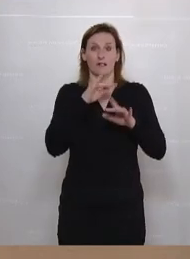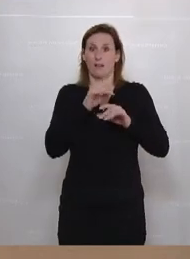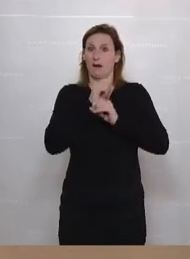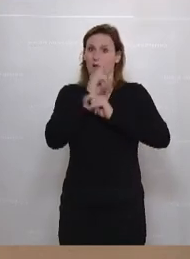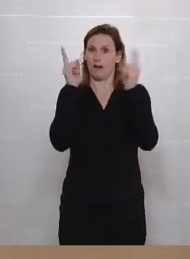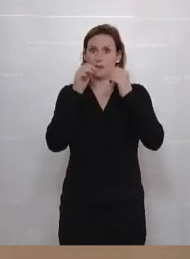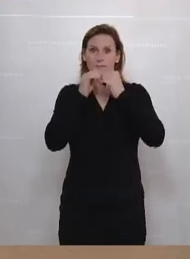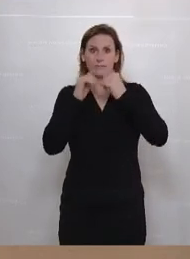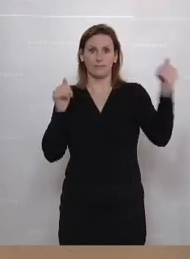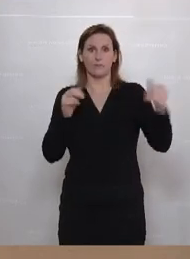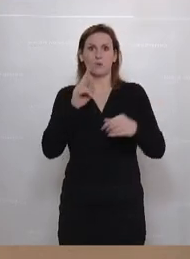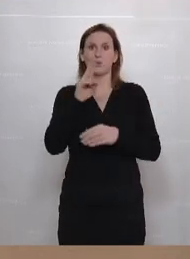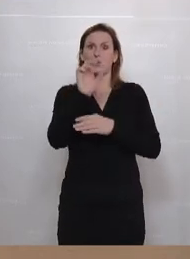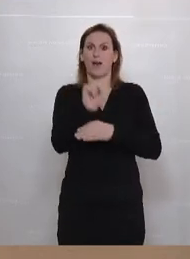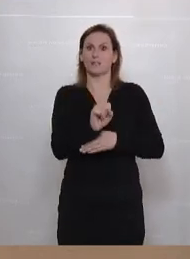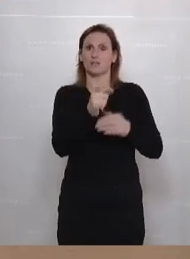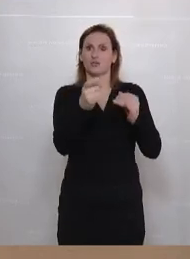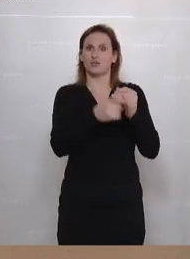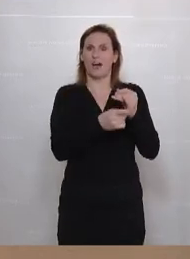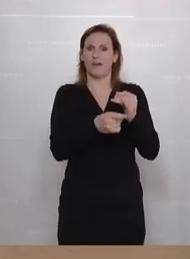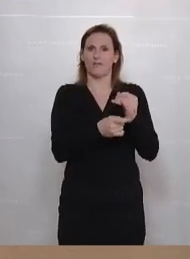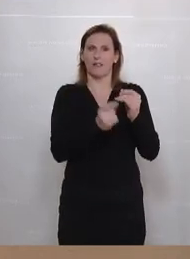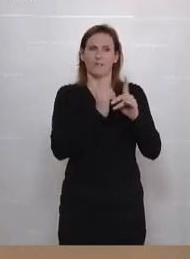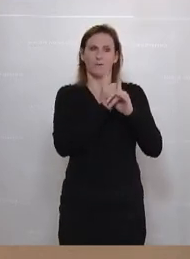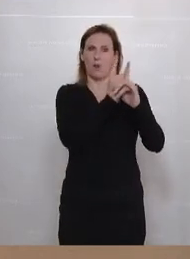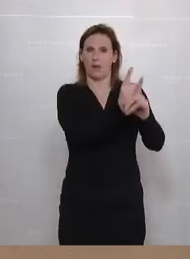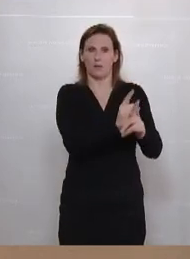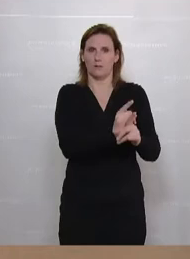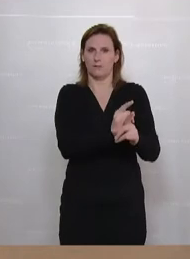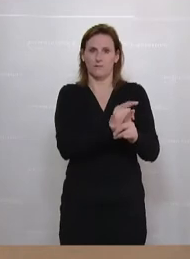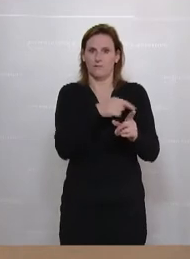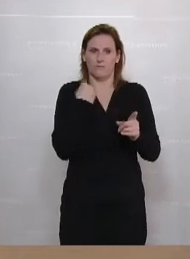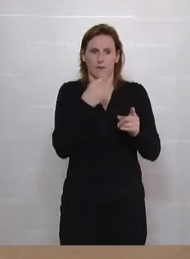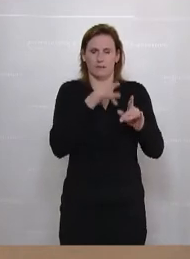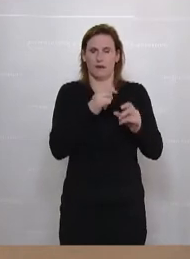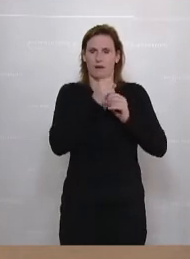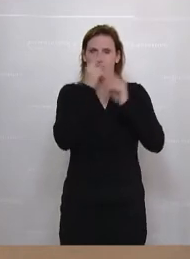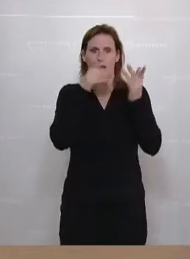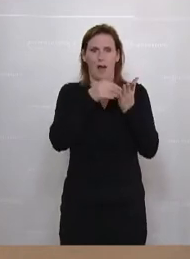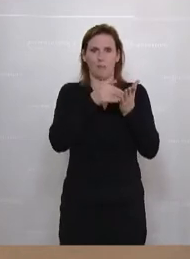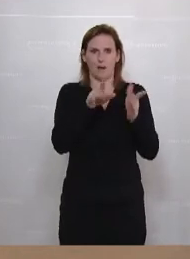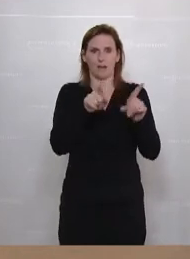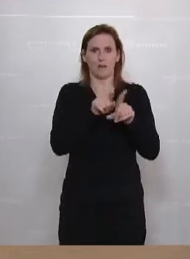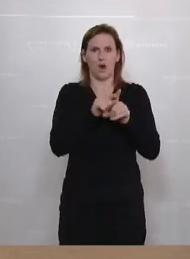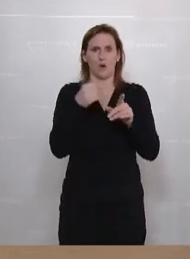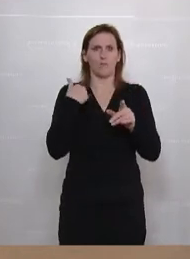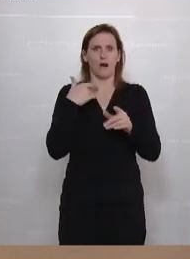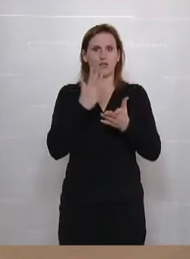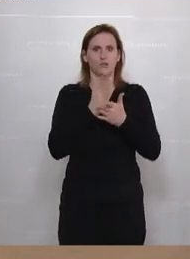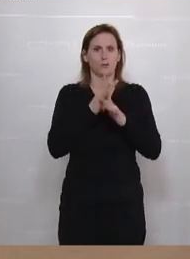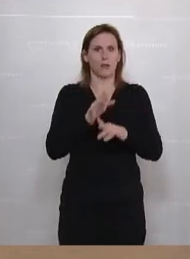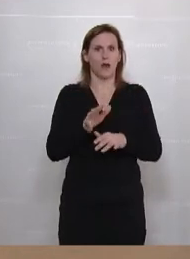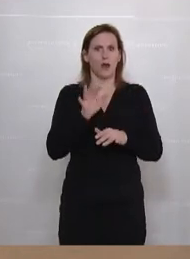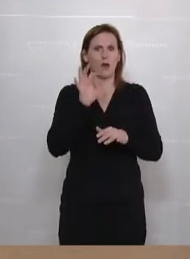von US-Sanktionen lehnen wir ab. Und das lehnen wir als Europäische Union ganz klar ab. Das ist seit Helms-Burton, seit den Kuba-Sanktionen eine ganz klare Linie